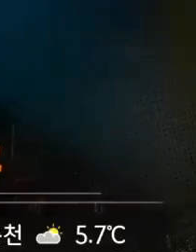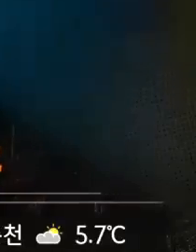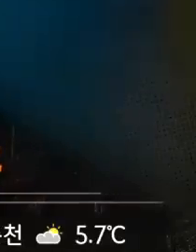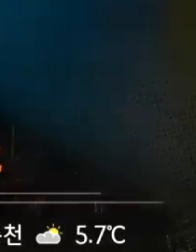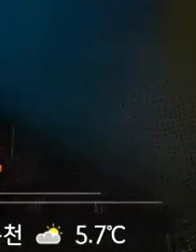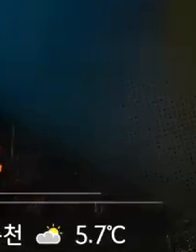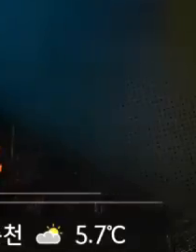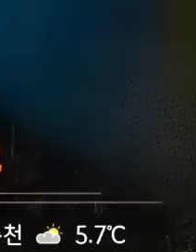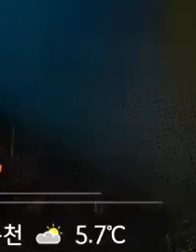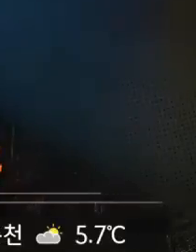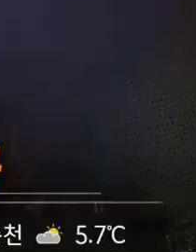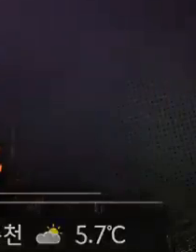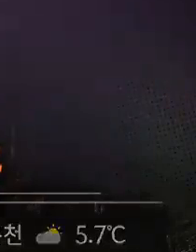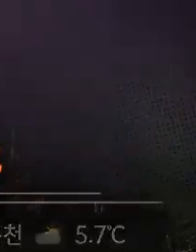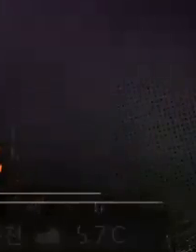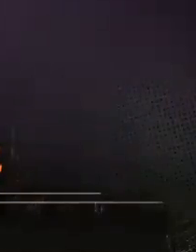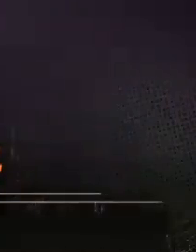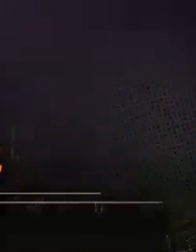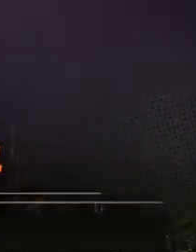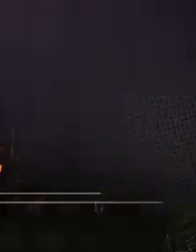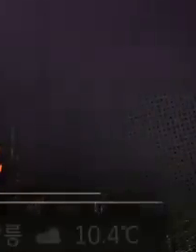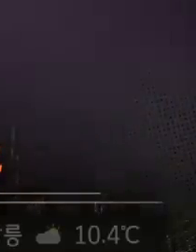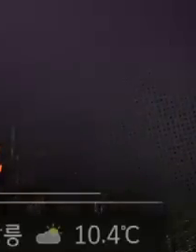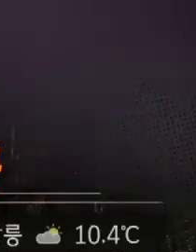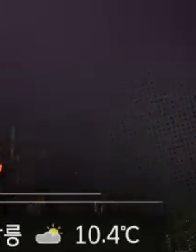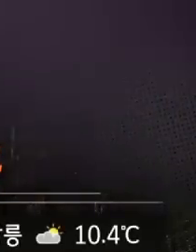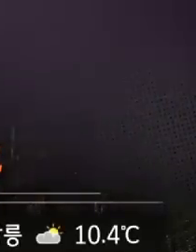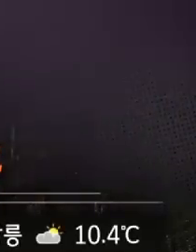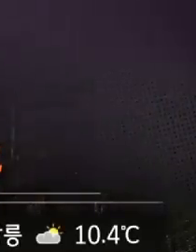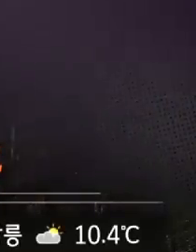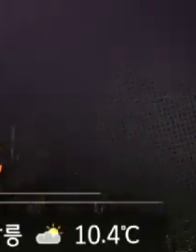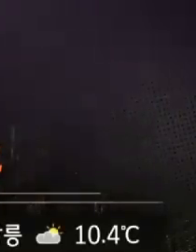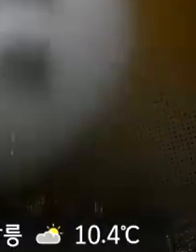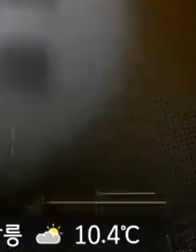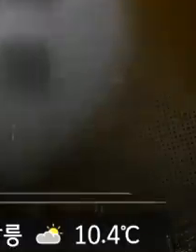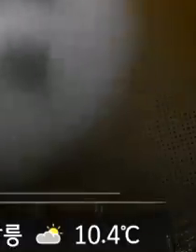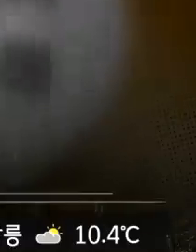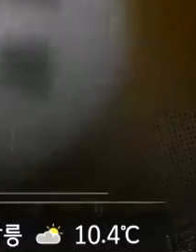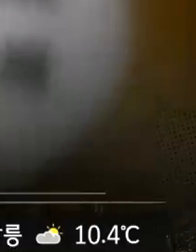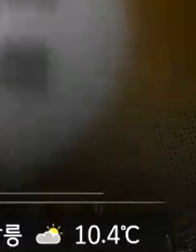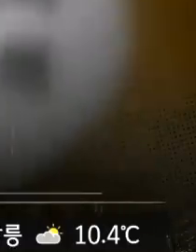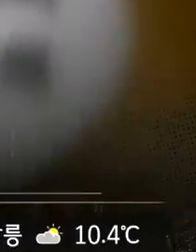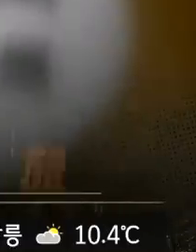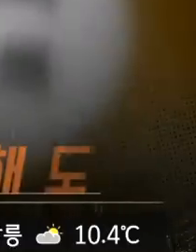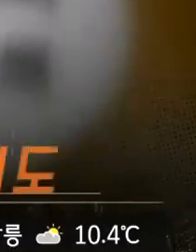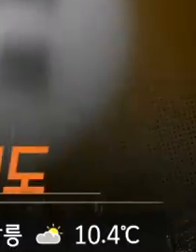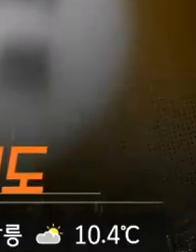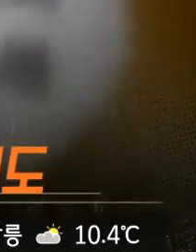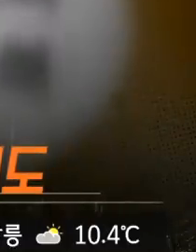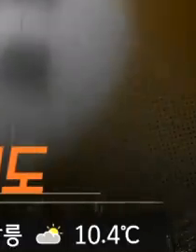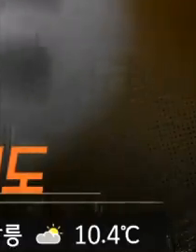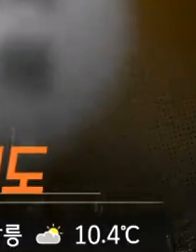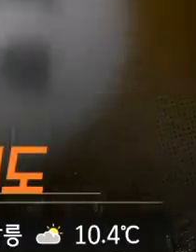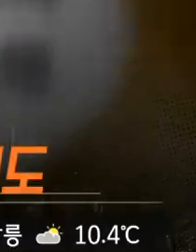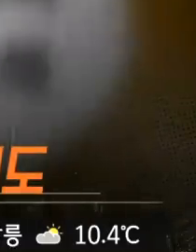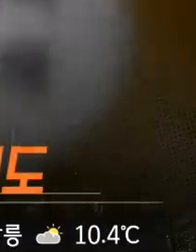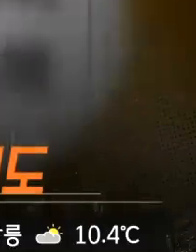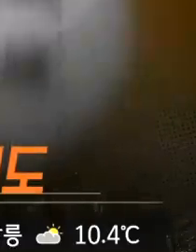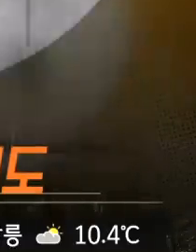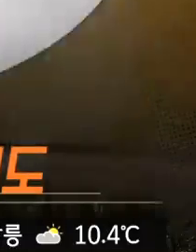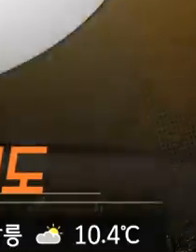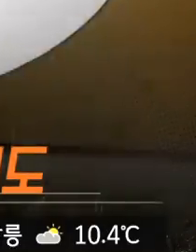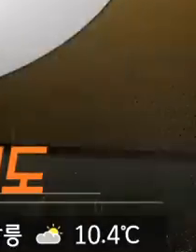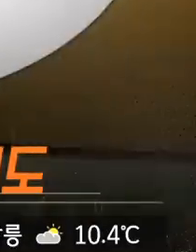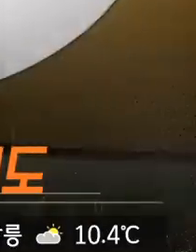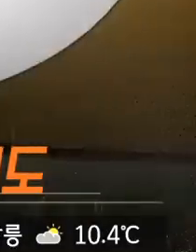아동학대를 당한 학생에게 성폭행을 저지른 고등학교 교사가 중형을 선고받았습니다. 가해 교사는 법정에서 자신의 혐의를